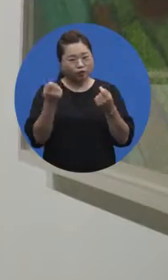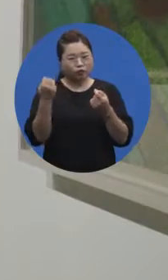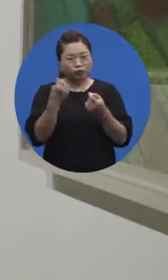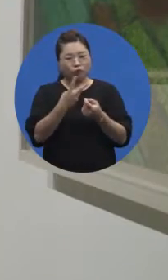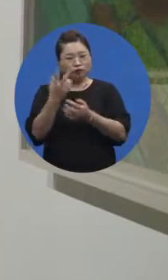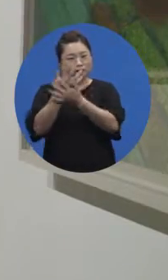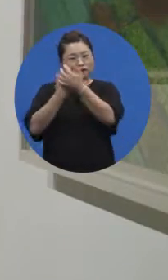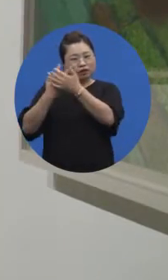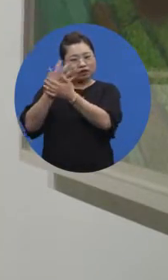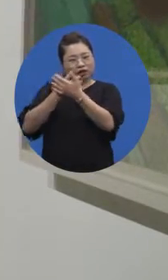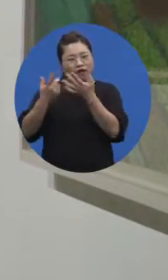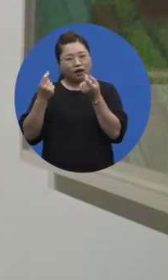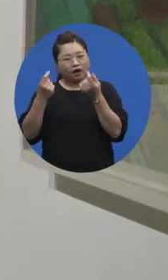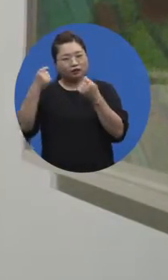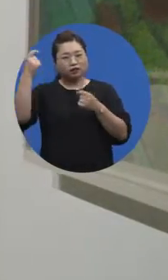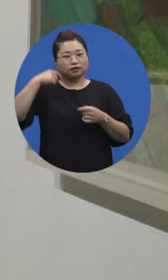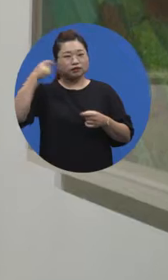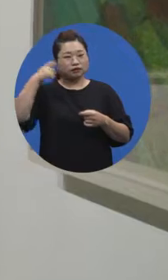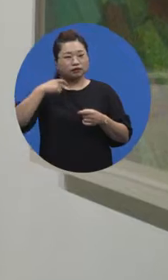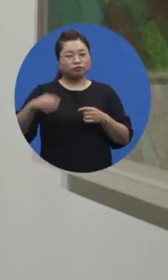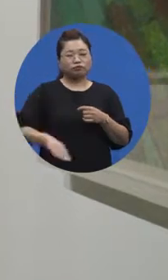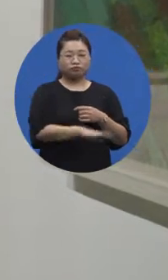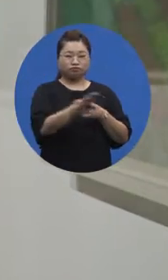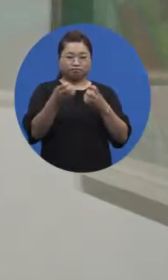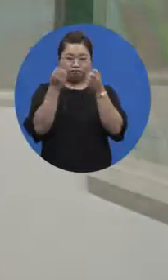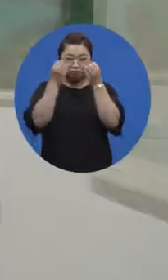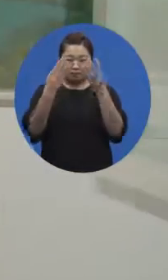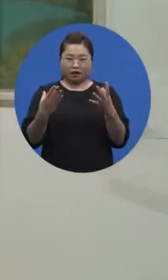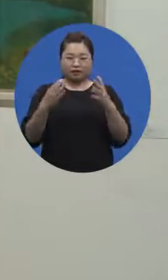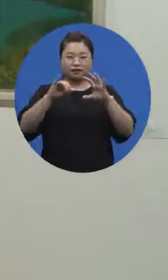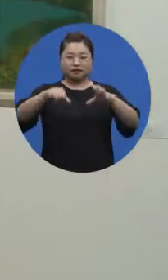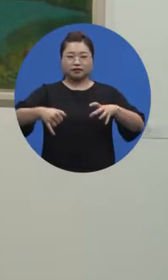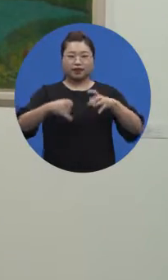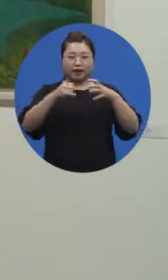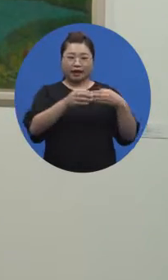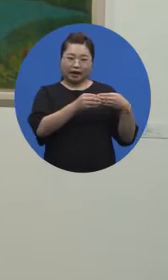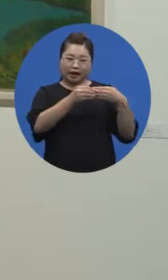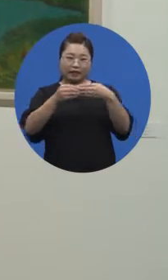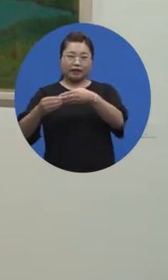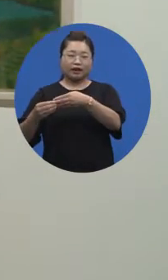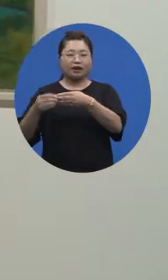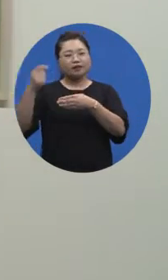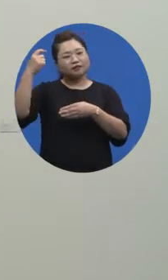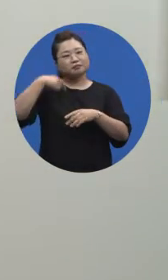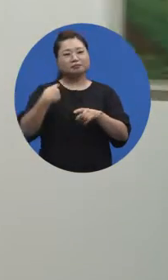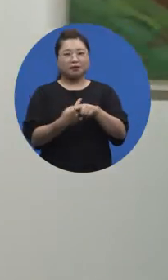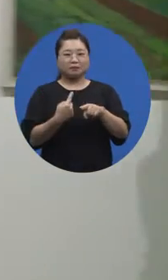한 풍경들은 우리를 새로운 세계로 안내합니다.